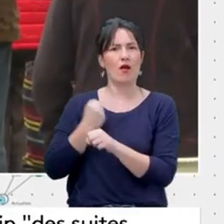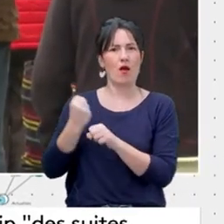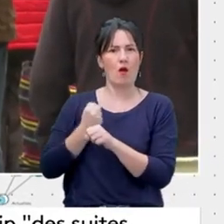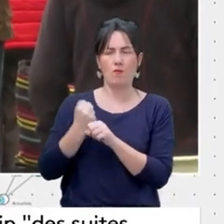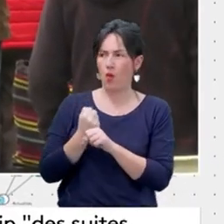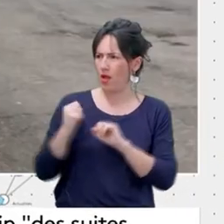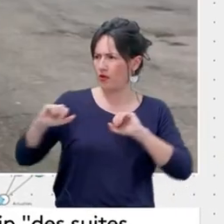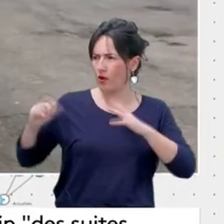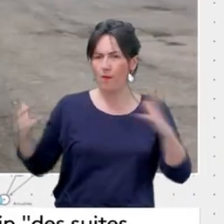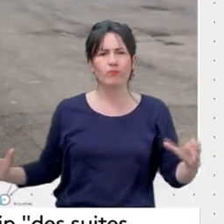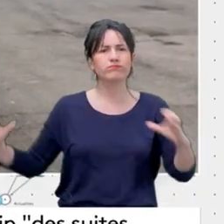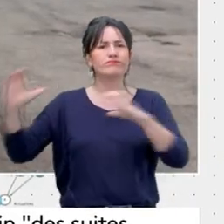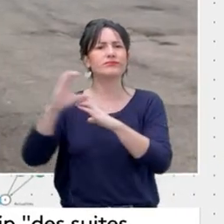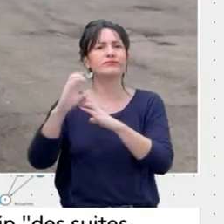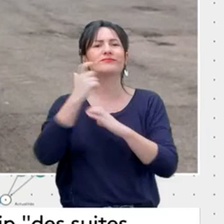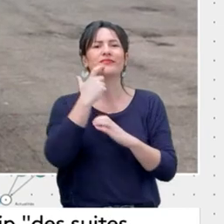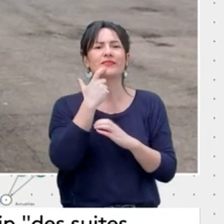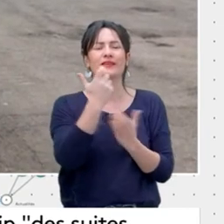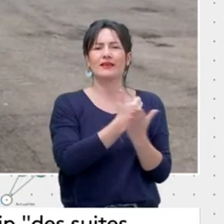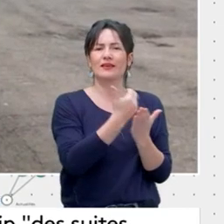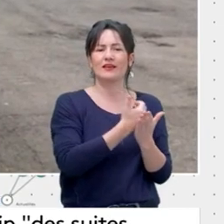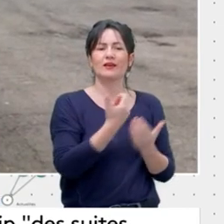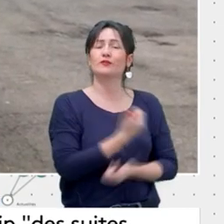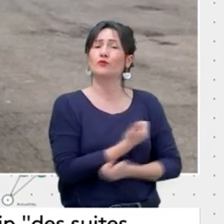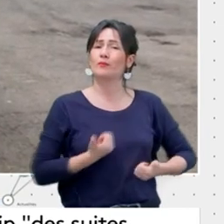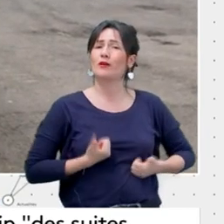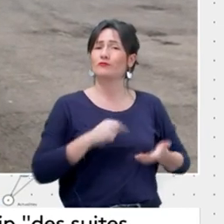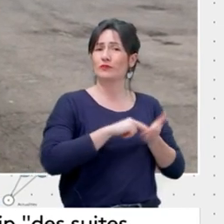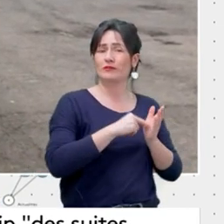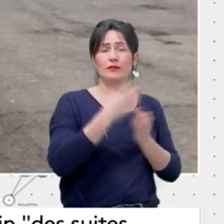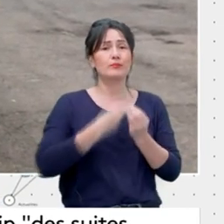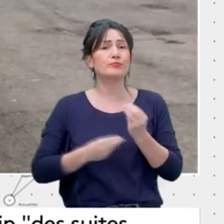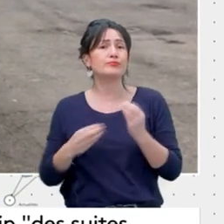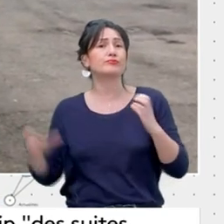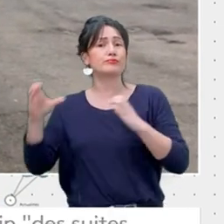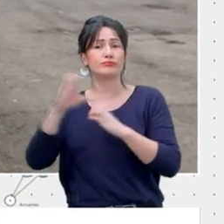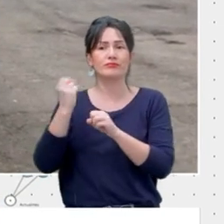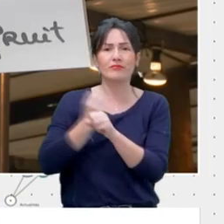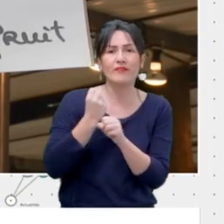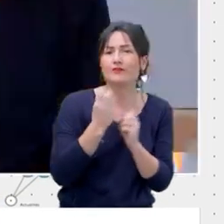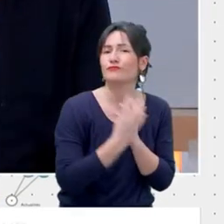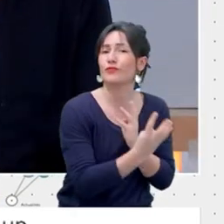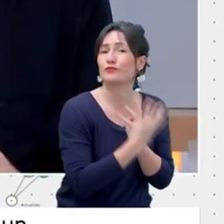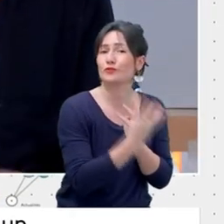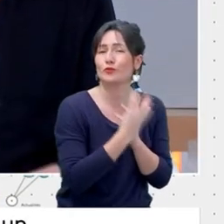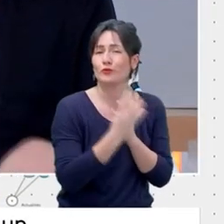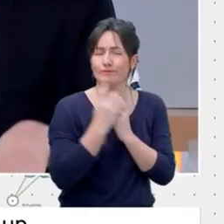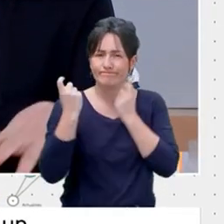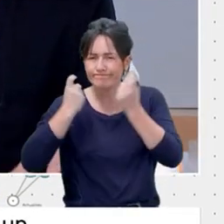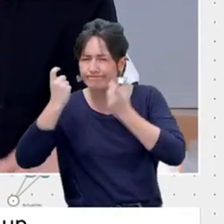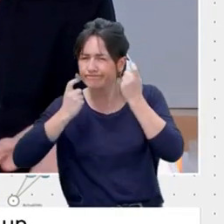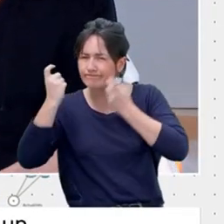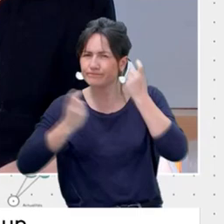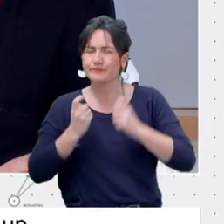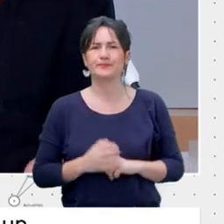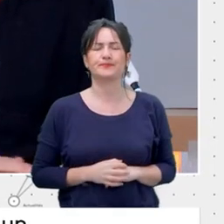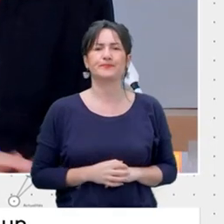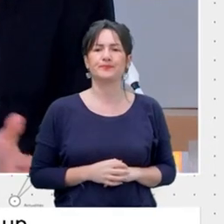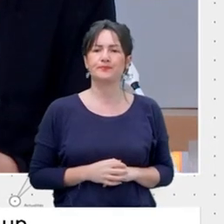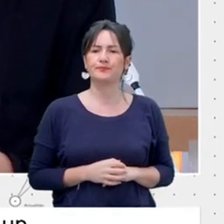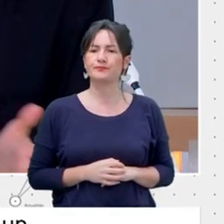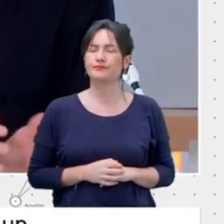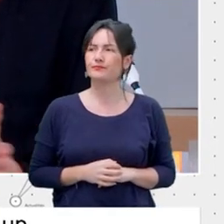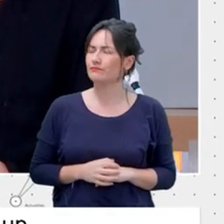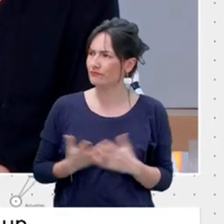cumuler leur chômage technique et du travail dans les champs et dans les maraîchages et dans les vergers. Est-ce que vous avez pensé au côté pratique